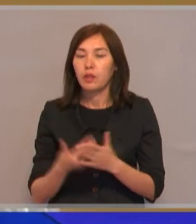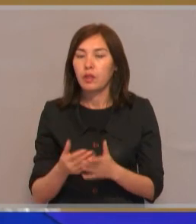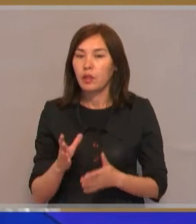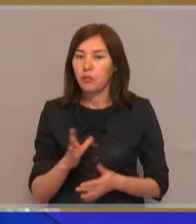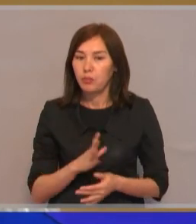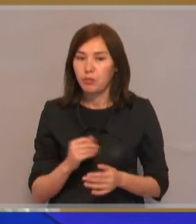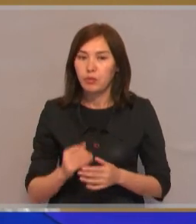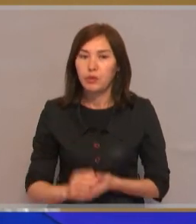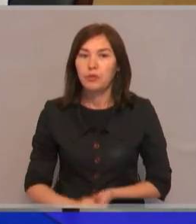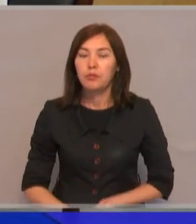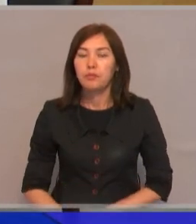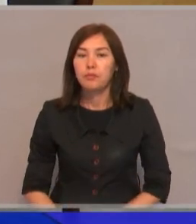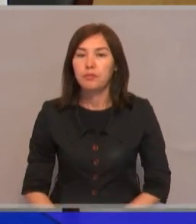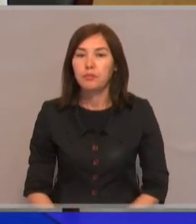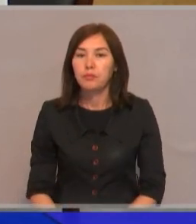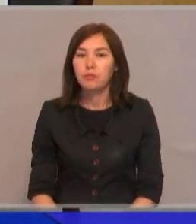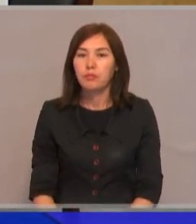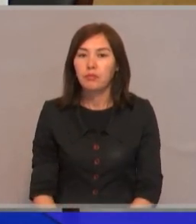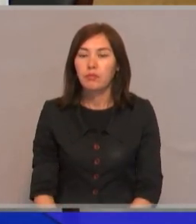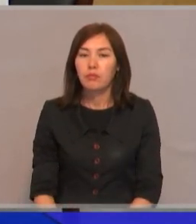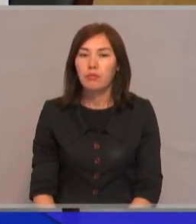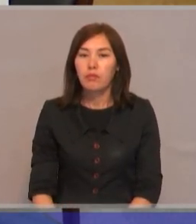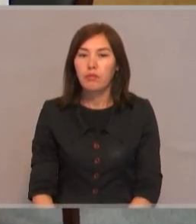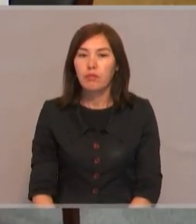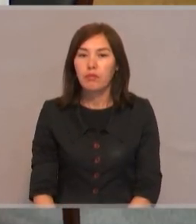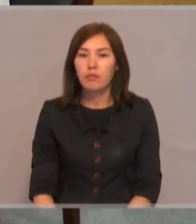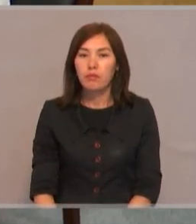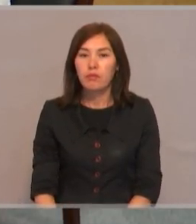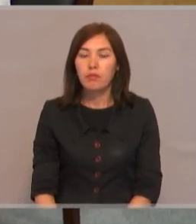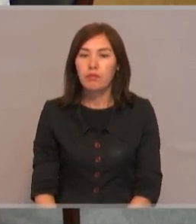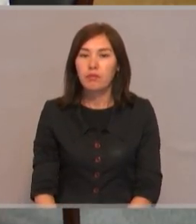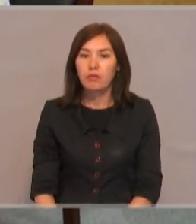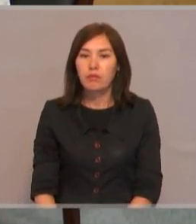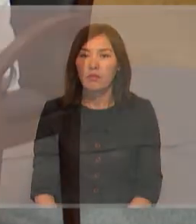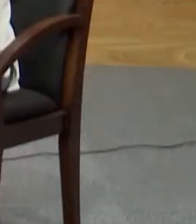келеді. Түркістан қаласынан Кенжехан Дүйсенбі, Нұрғожа Мамил, Батырхан Әмірбек, жаңалықтар.